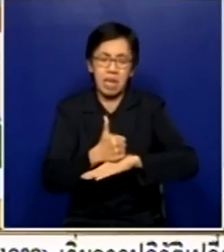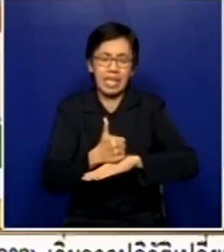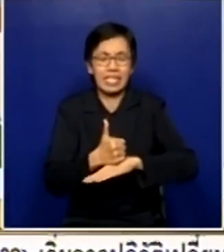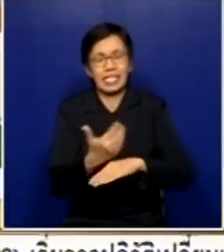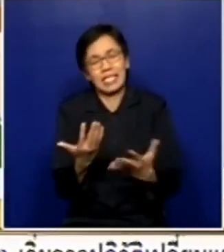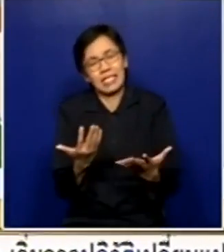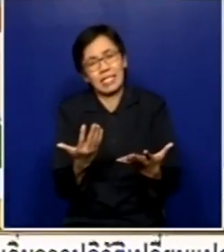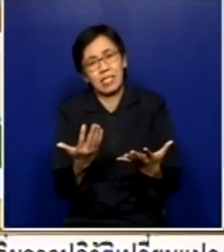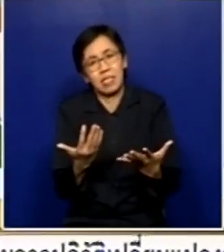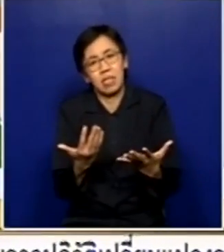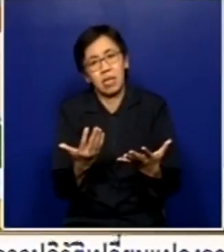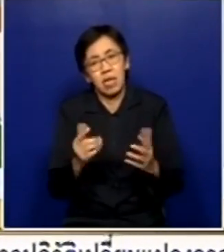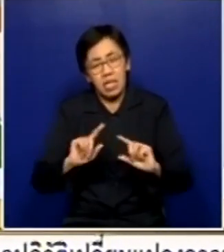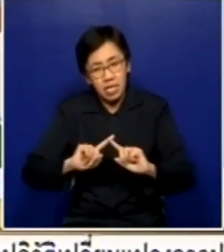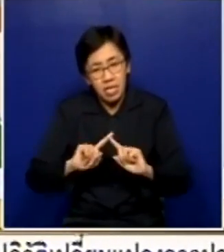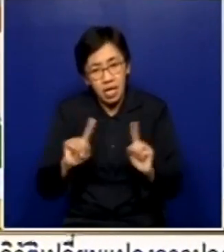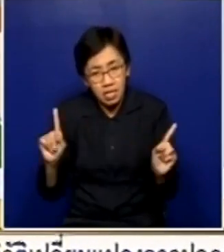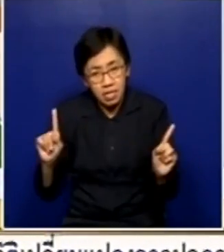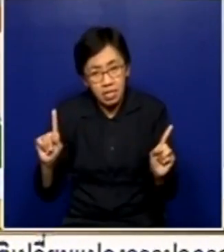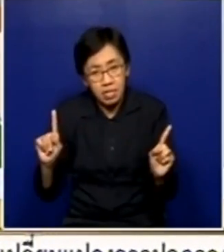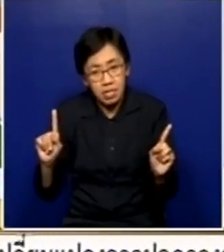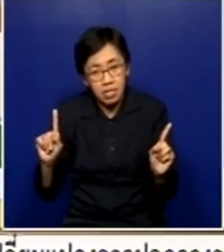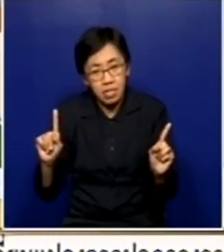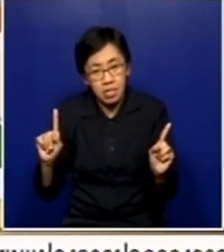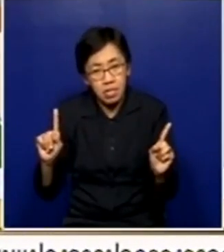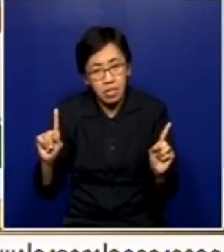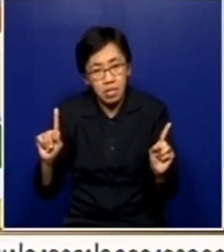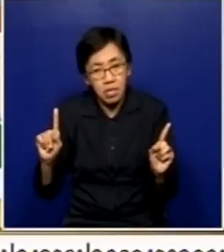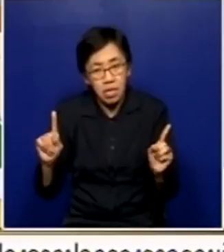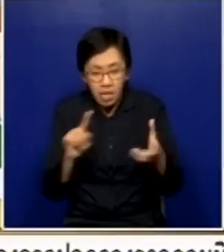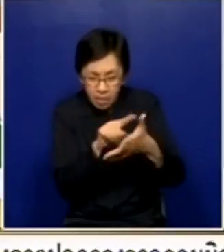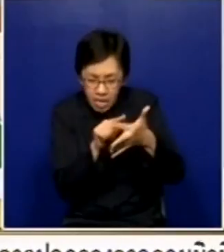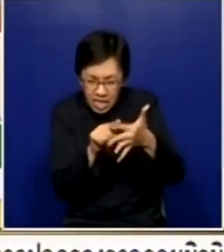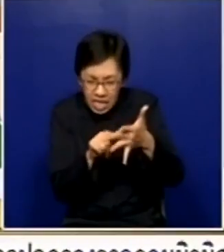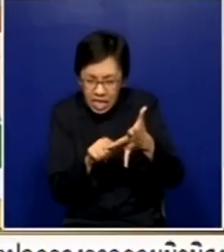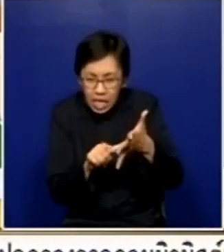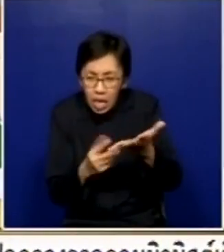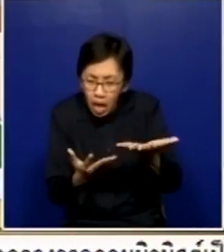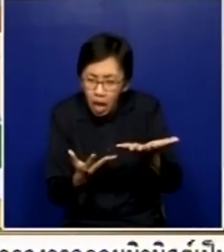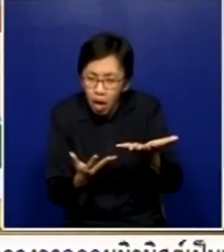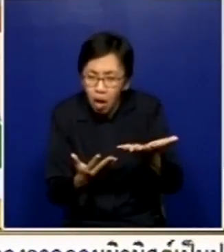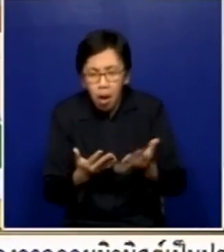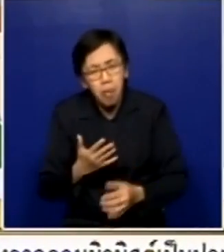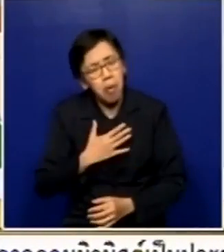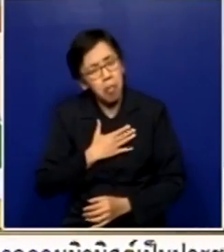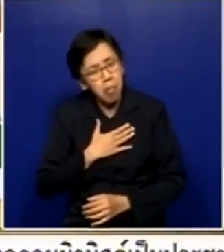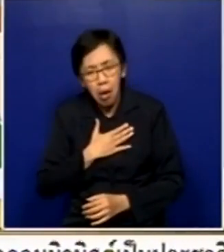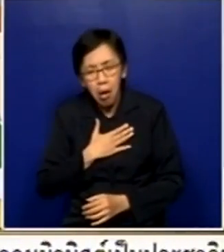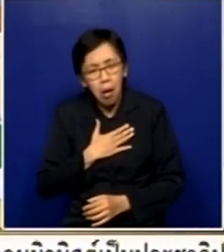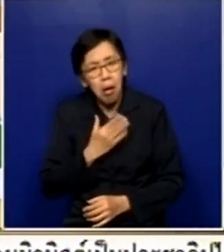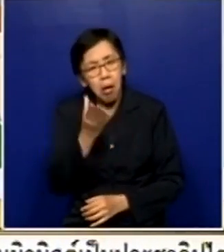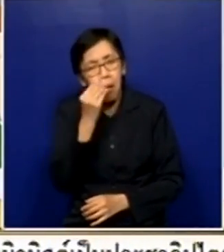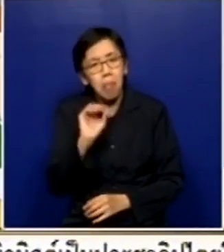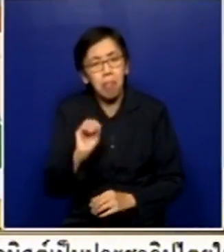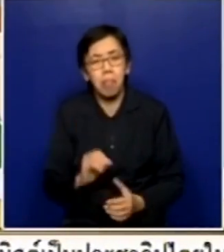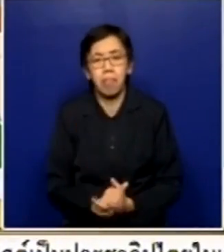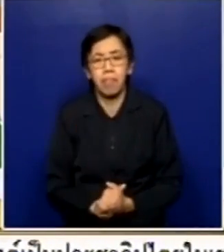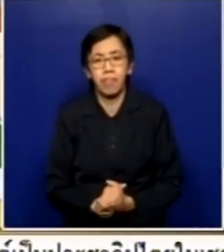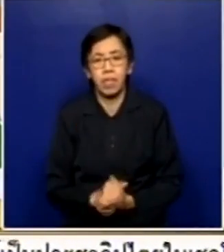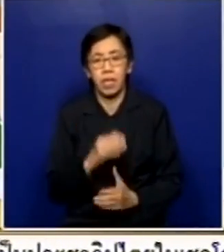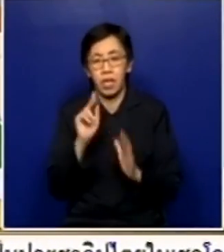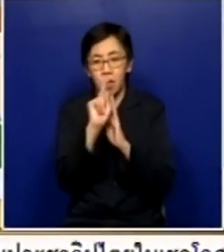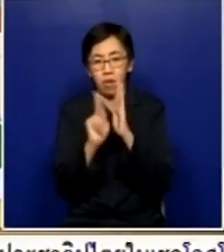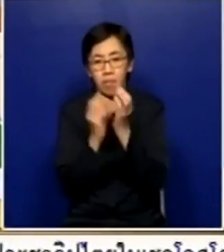อื่นที่แตกต่างไปจากความฝันถึงหลักการพื้นฐานของเก่าแต่เนื่องจากว่าจำนวนปี 2060